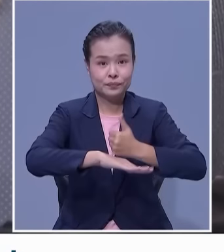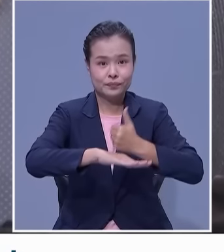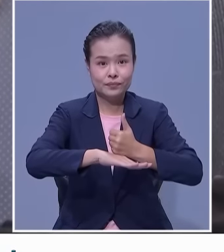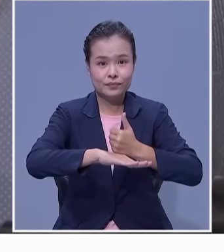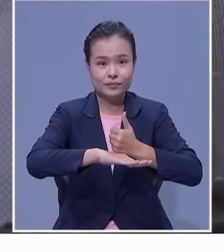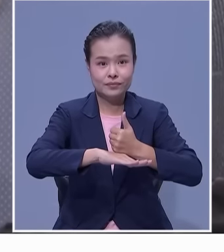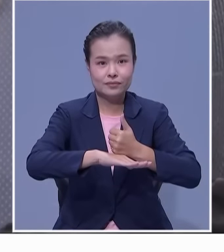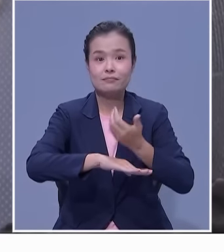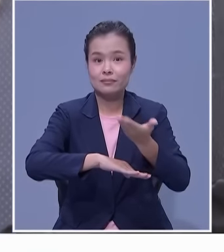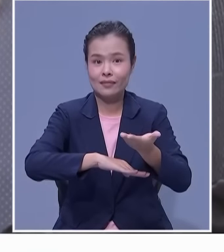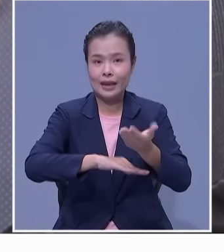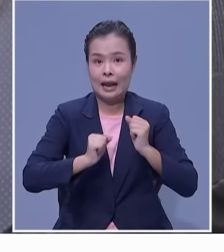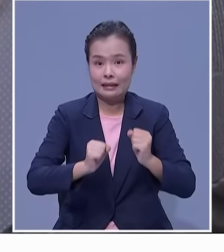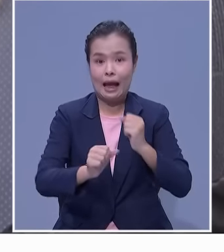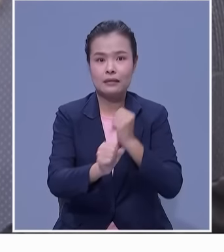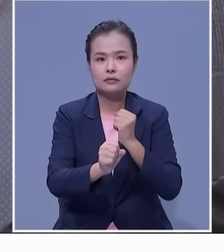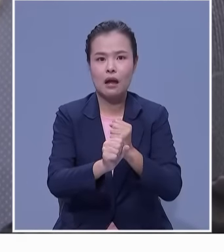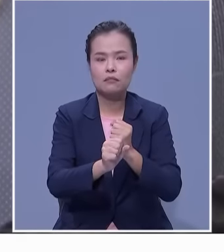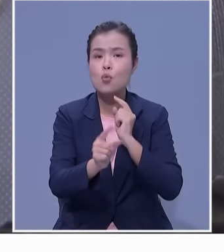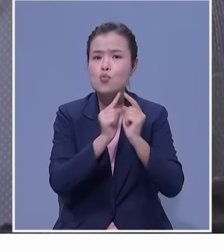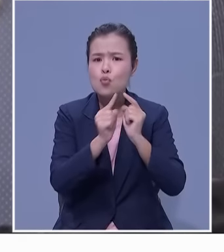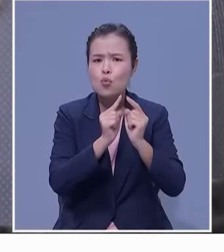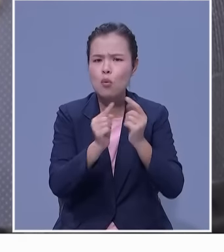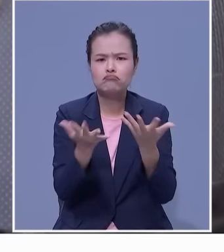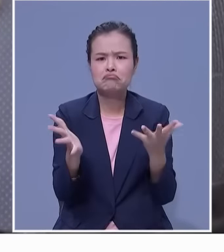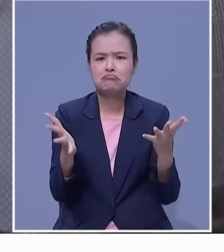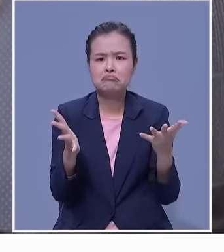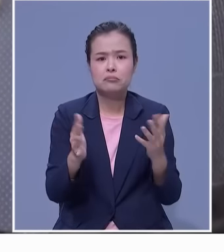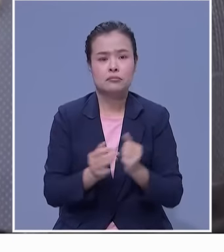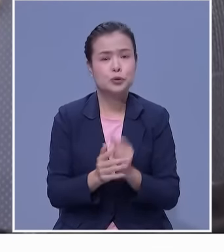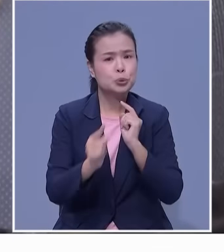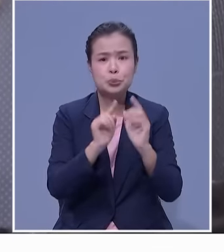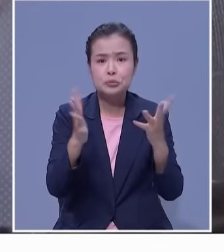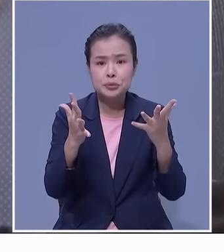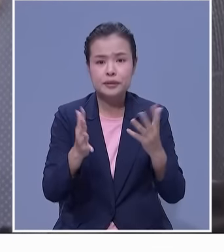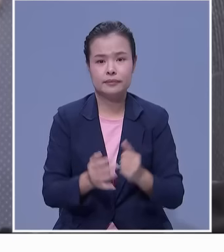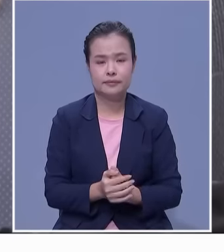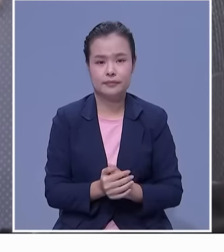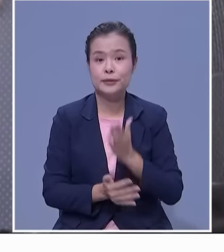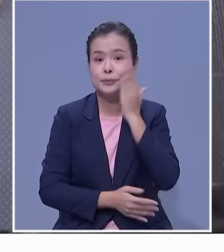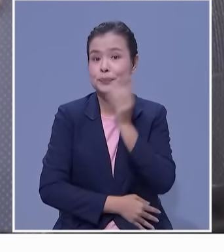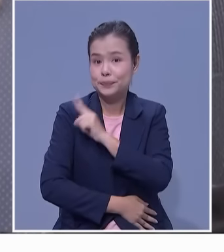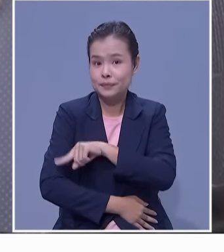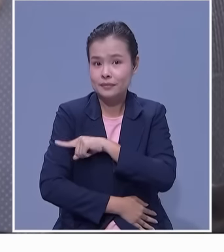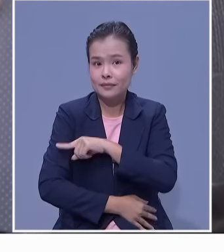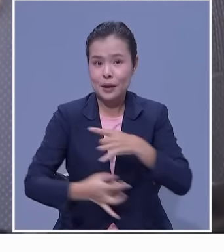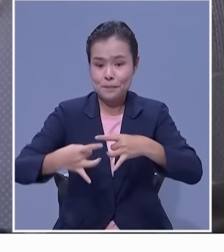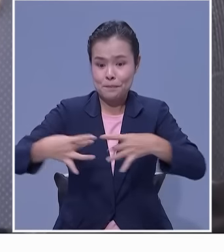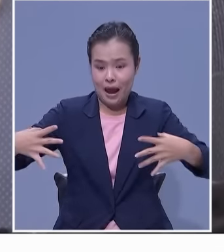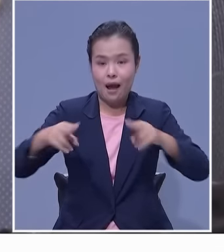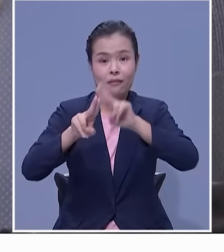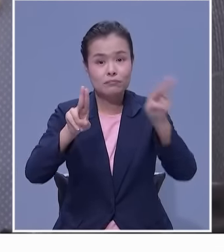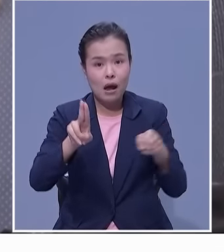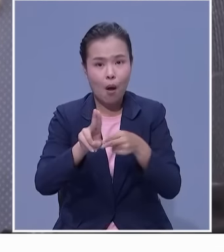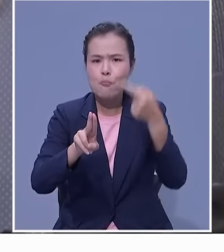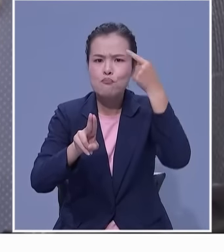กล้าธรรก็เปิดเผยสั้นๆบอกว่าไม่เคยคุยกับร้อยเอกธรรมนัสในประเด็นนี้เลยโดยกรณีของร้อยเอกธรรมนัสแตกหากกับพรรคพลังประชารัฐ